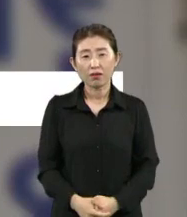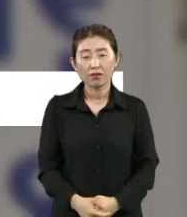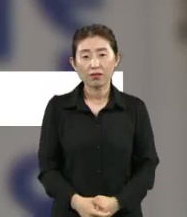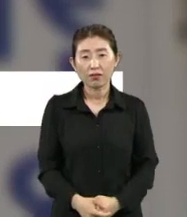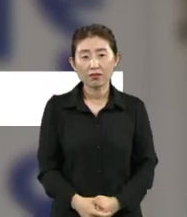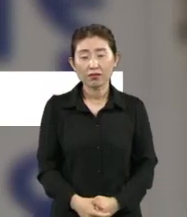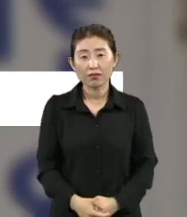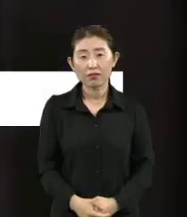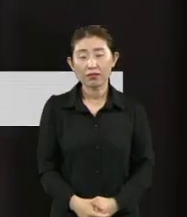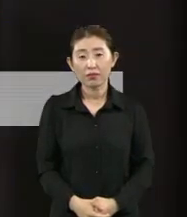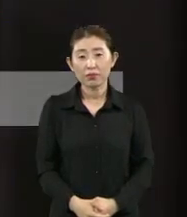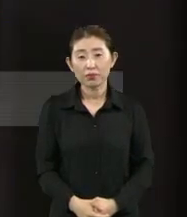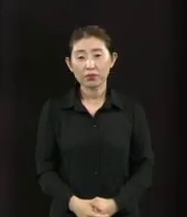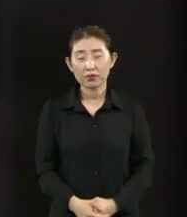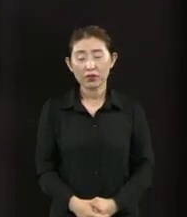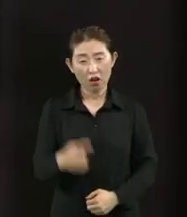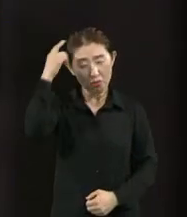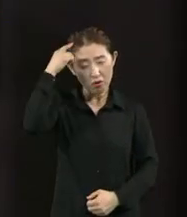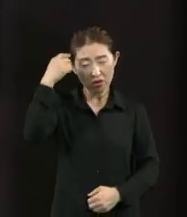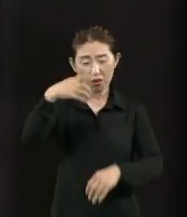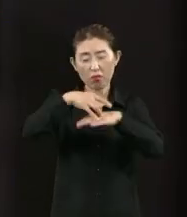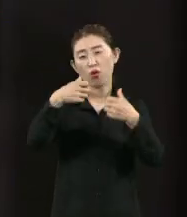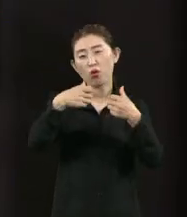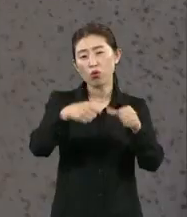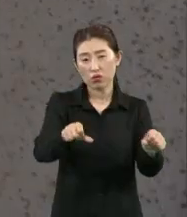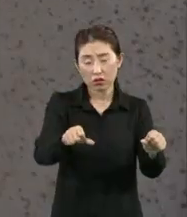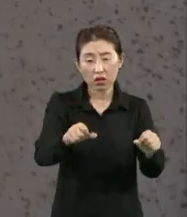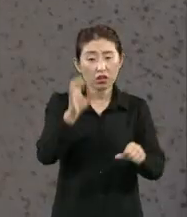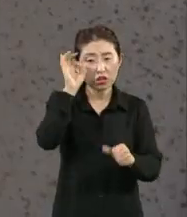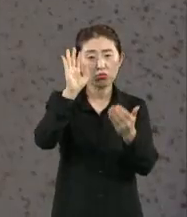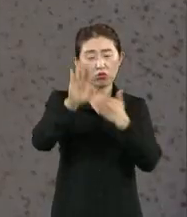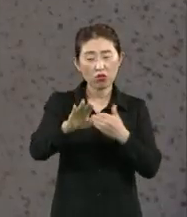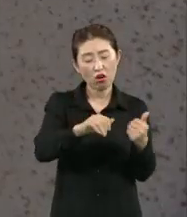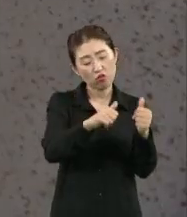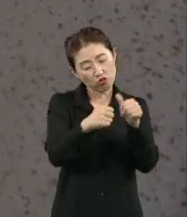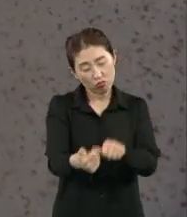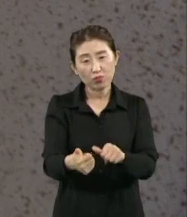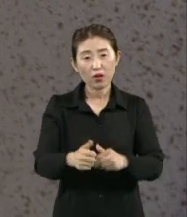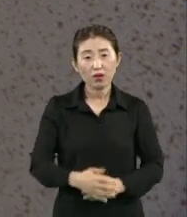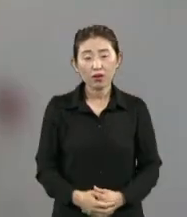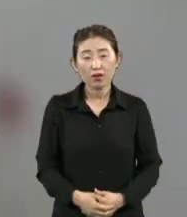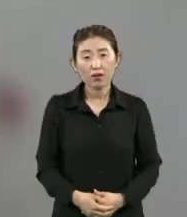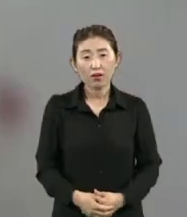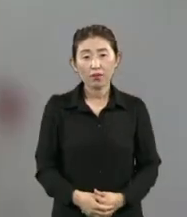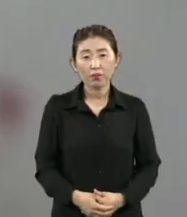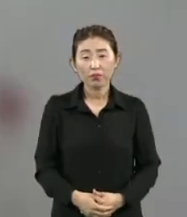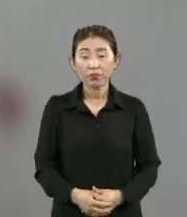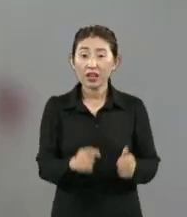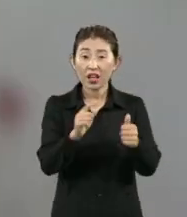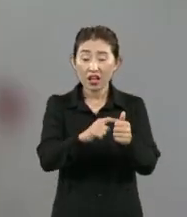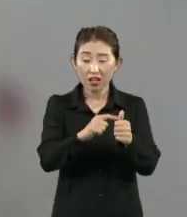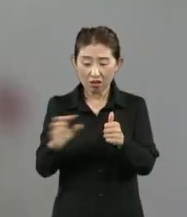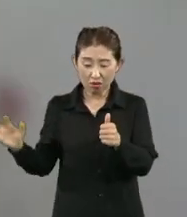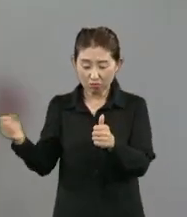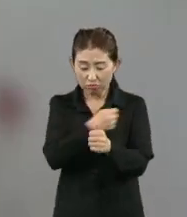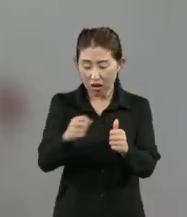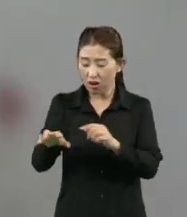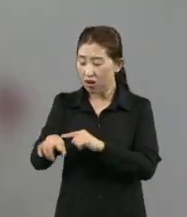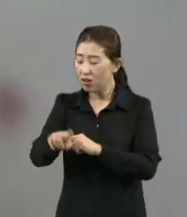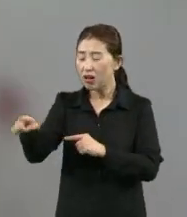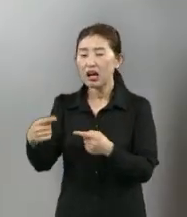진창이 됐더라고요. 두개골이 골절된 A군은 열흘 뒤 결국 뇌부종으로 숨졌습니다. A군을 때린 건